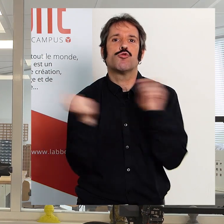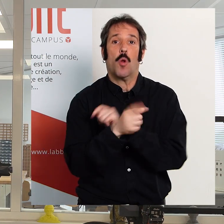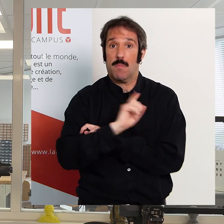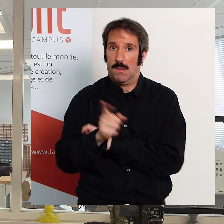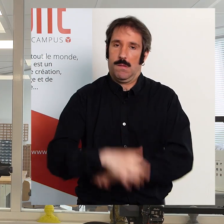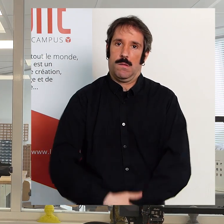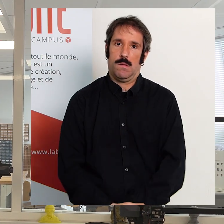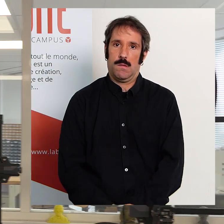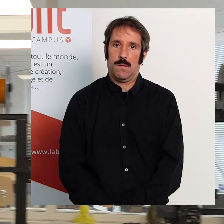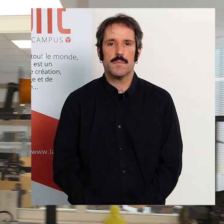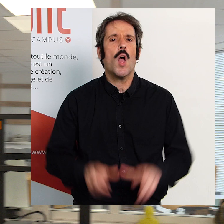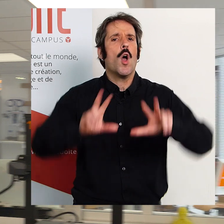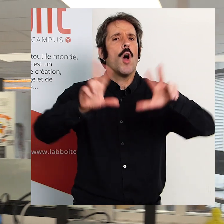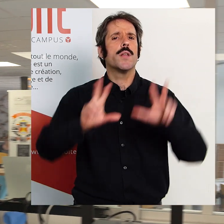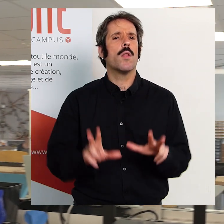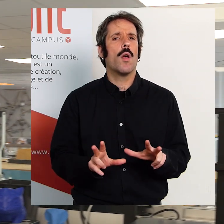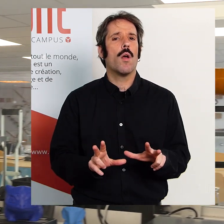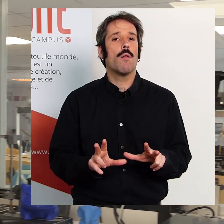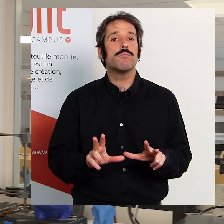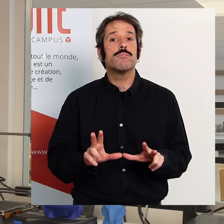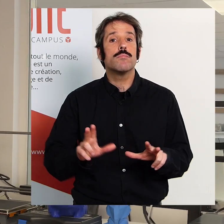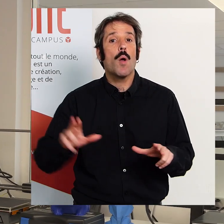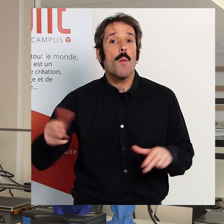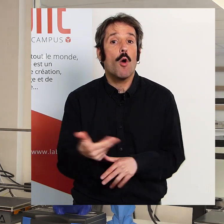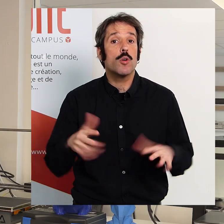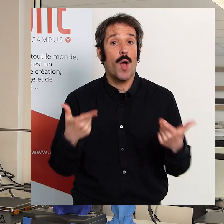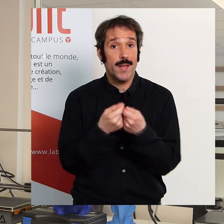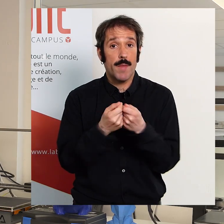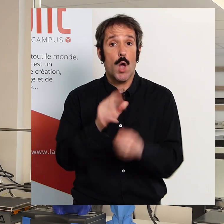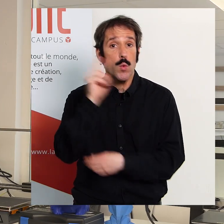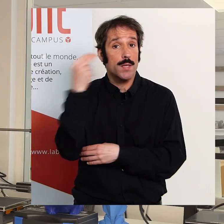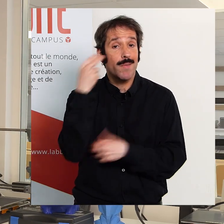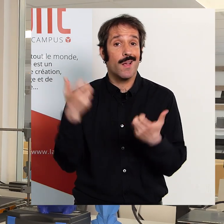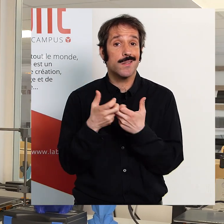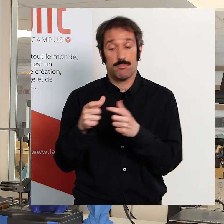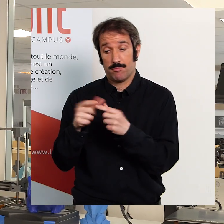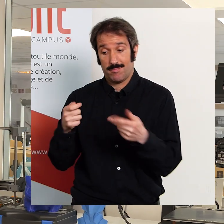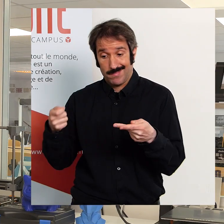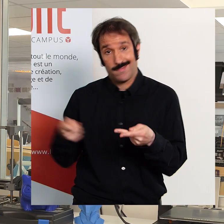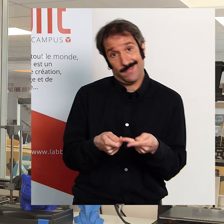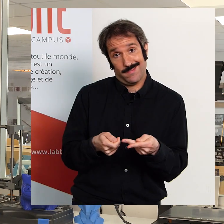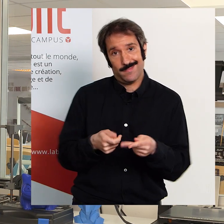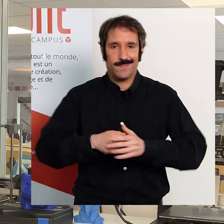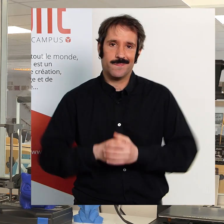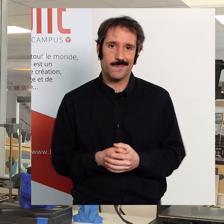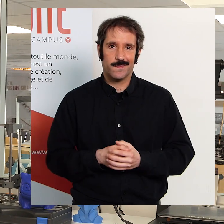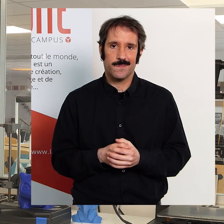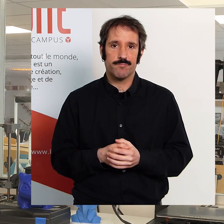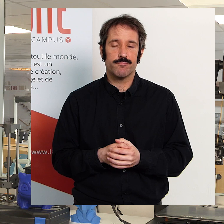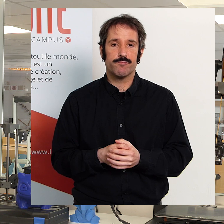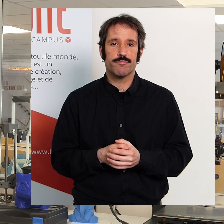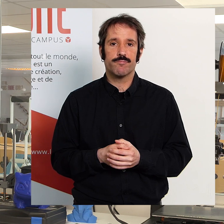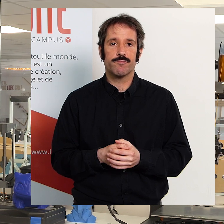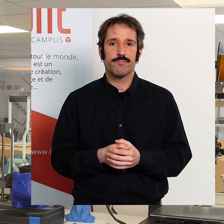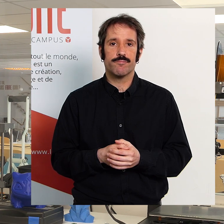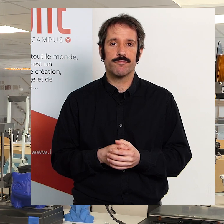plaît. Alors sur l'ordinateur, pour la brancher, vous avez des adaptateurs en USB comme celui-ci. Donc je vais mettre ma carte dedans,